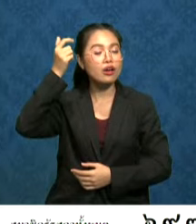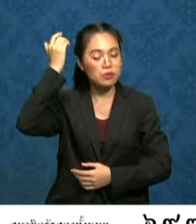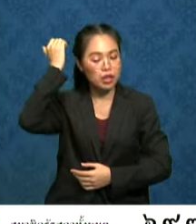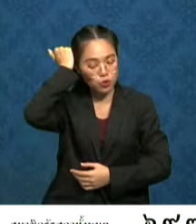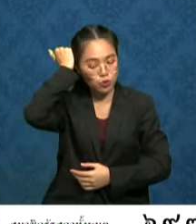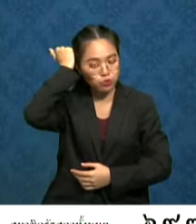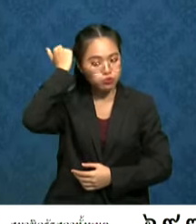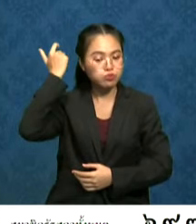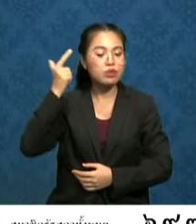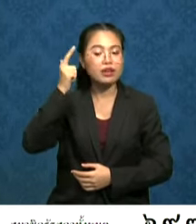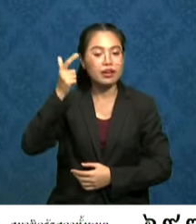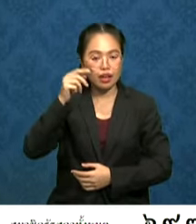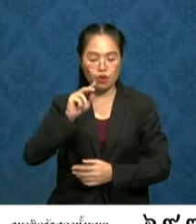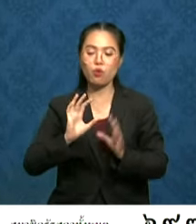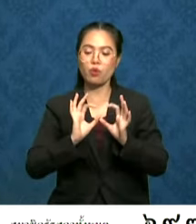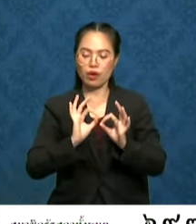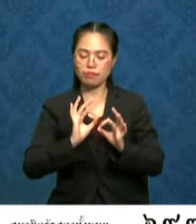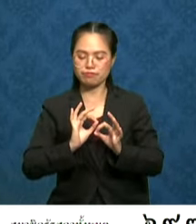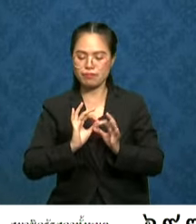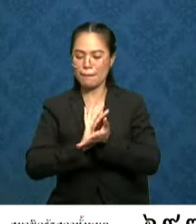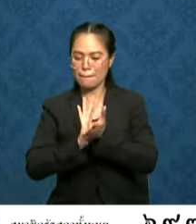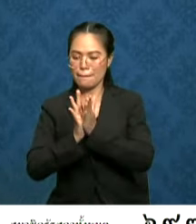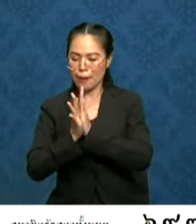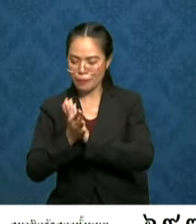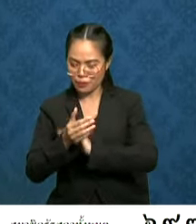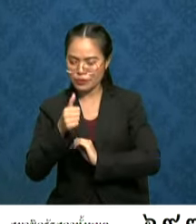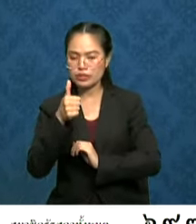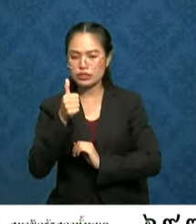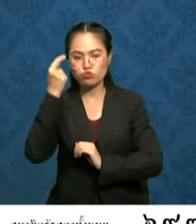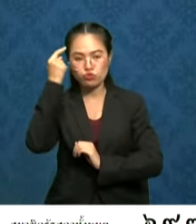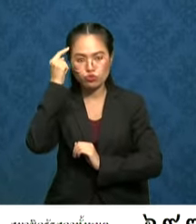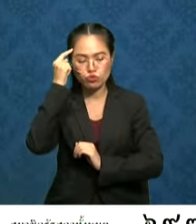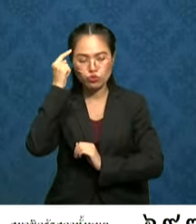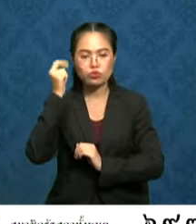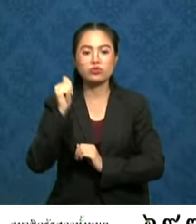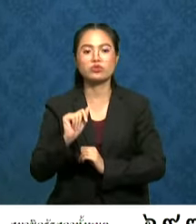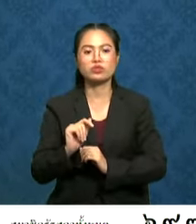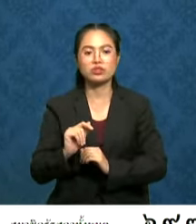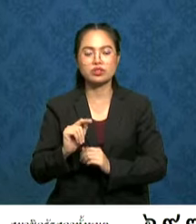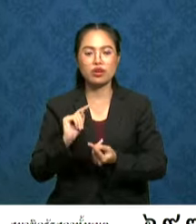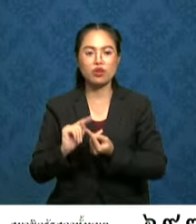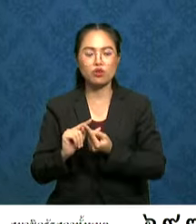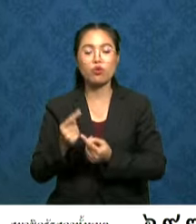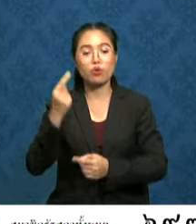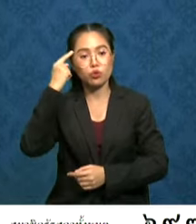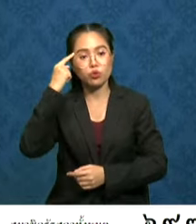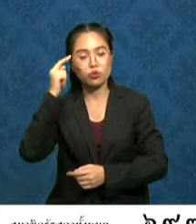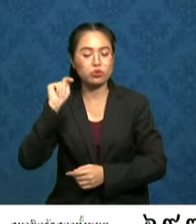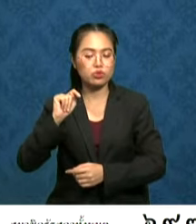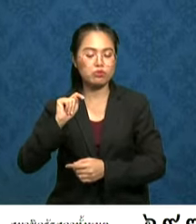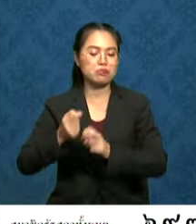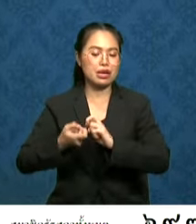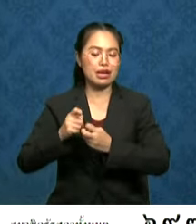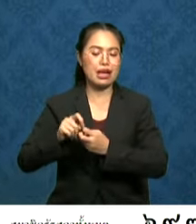ค่ะน่ายินดีนะคะแต่การตระหนักรู้นี้ก็รู้เพียงแค่เรื่องที่ตนเองเสียผลประโย